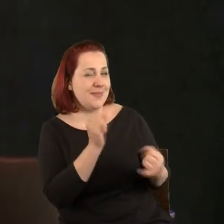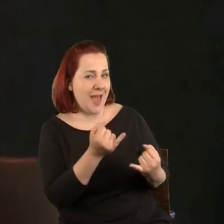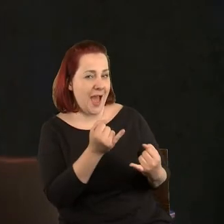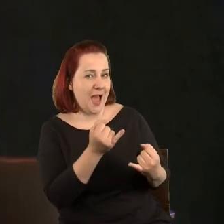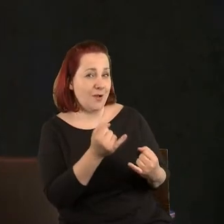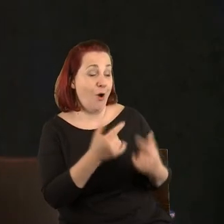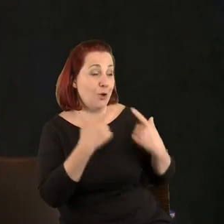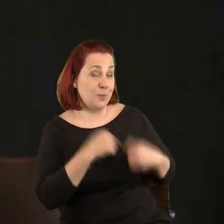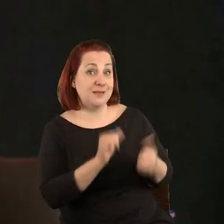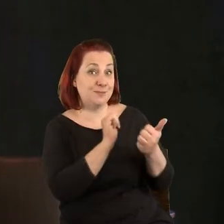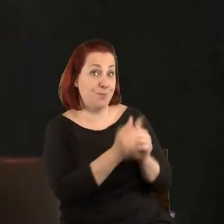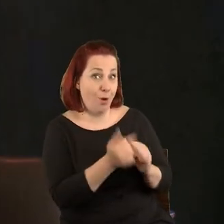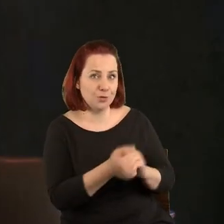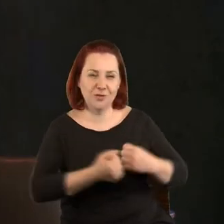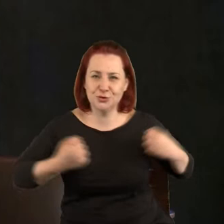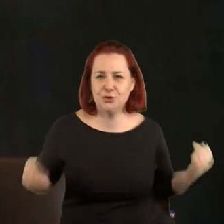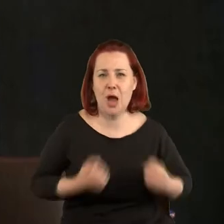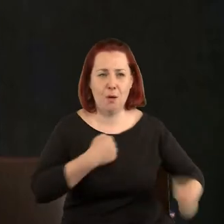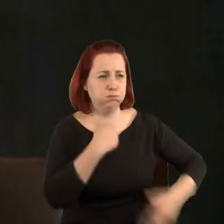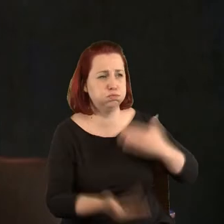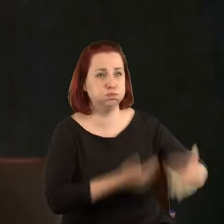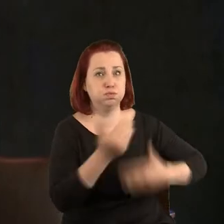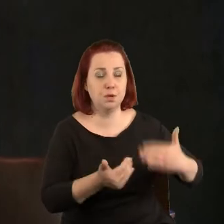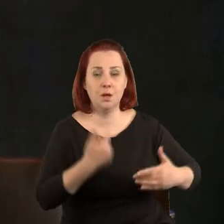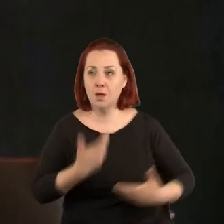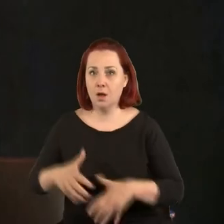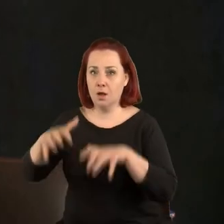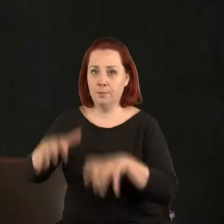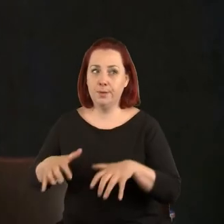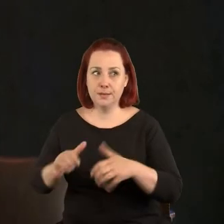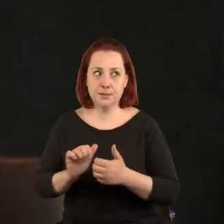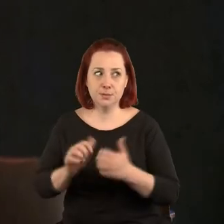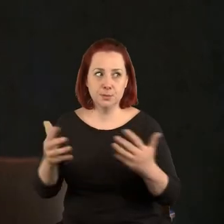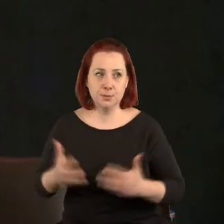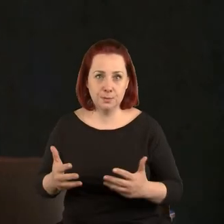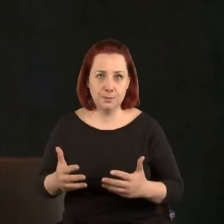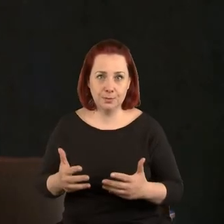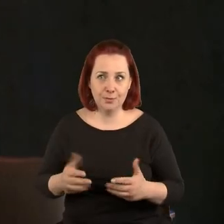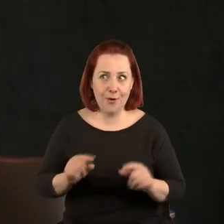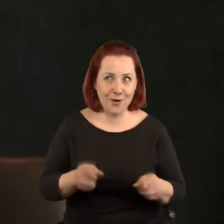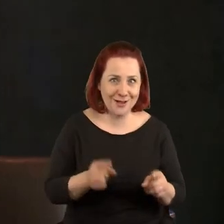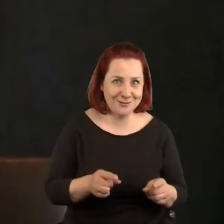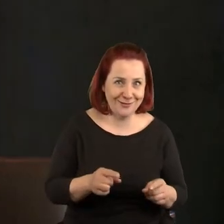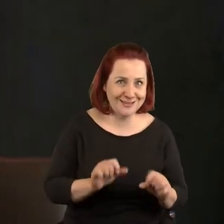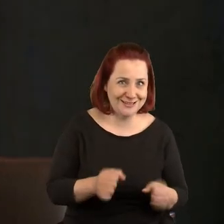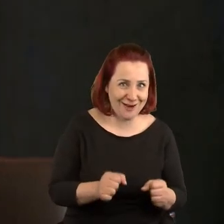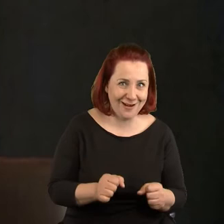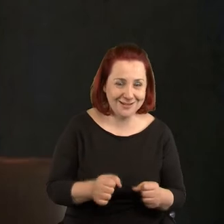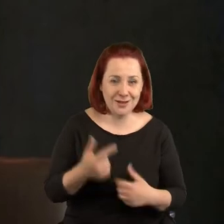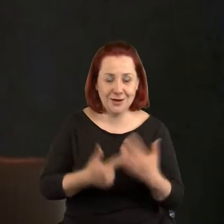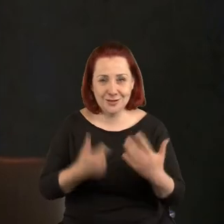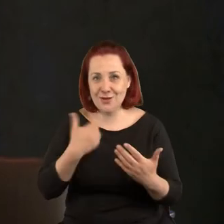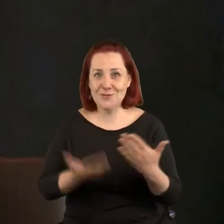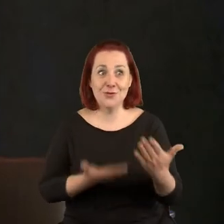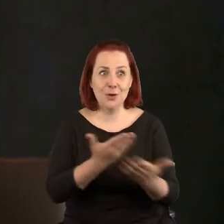bycia sportowcem i czynnego działania do bycia prezesem klubu i organizowania działań i rozliczania znaczy